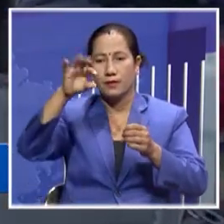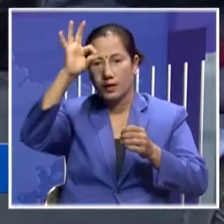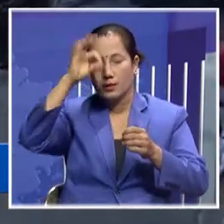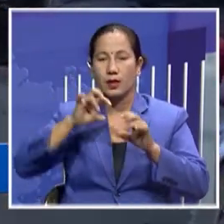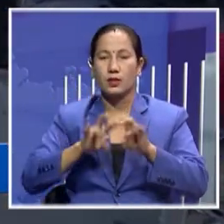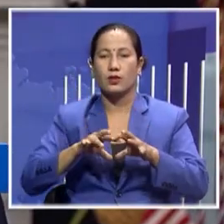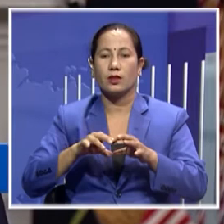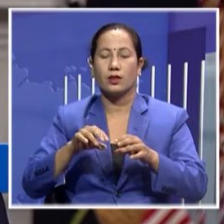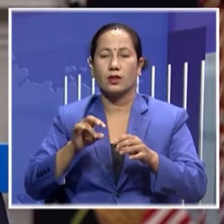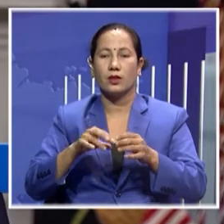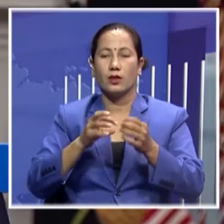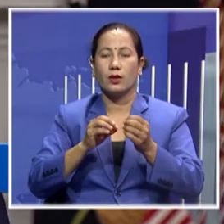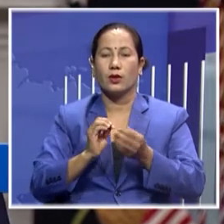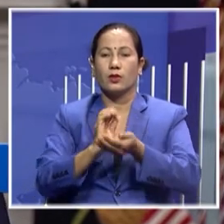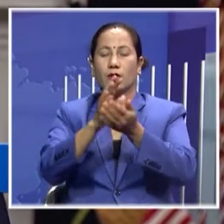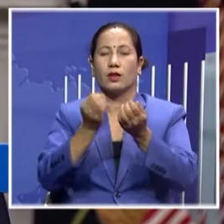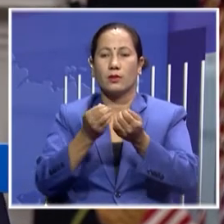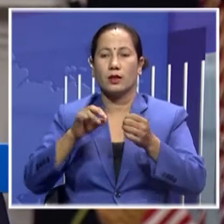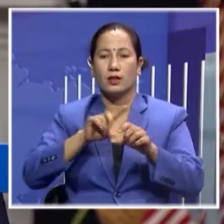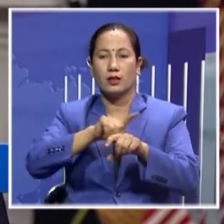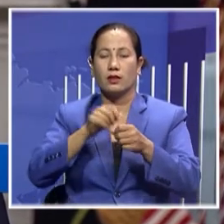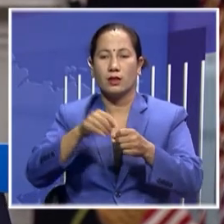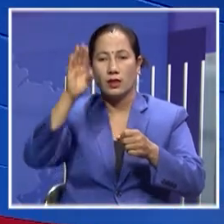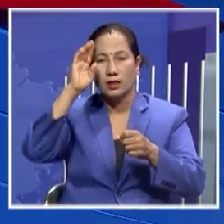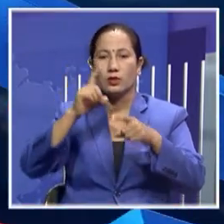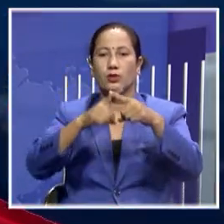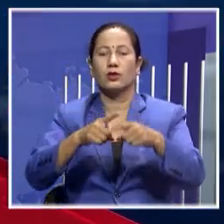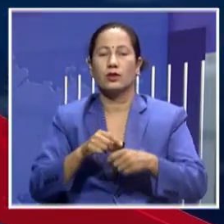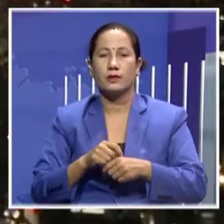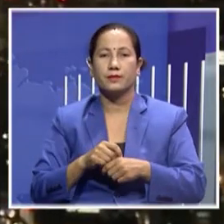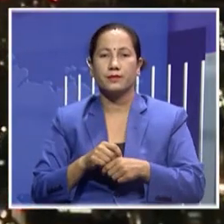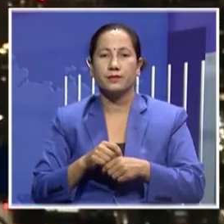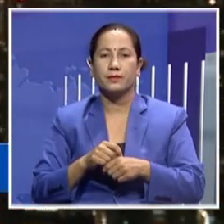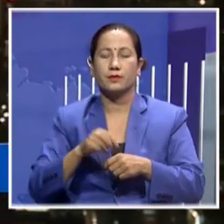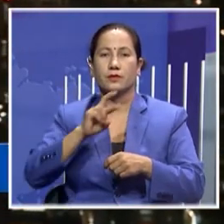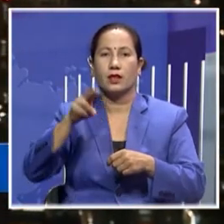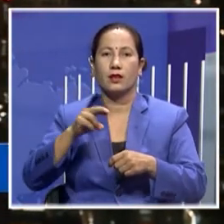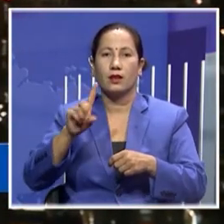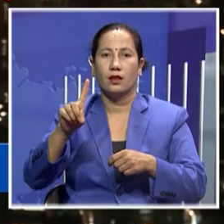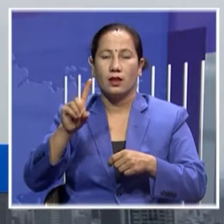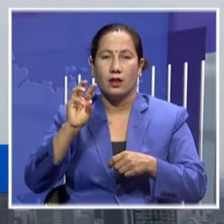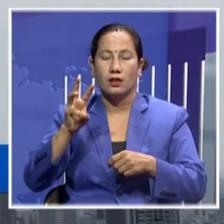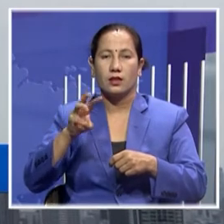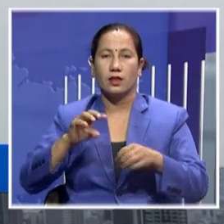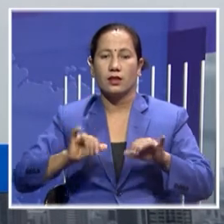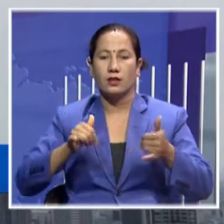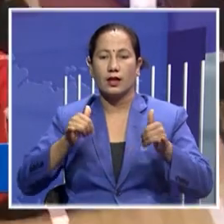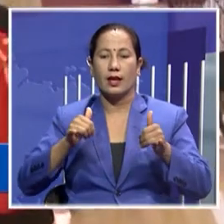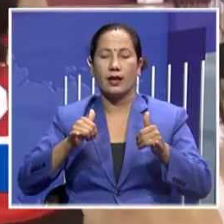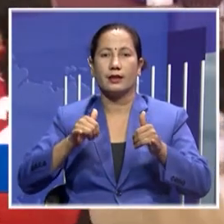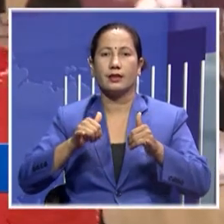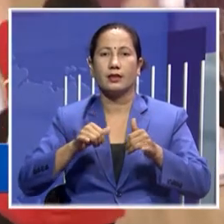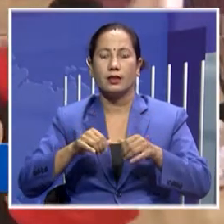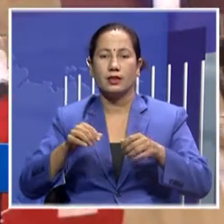उद्धारमा ढिलाइ गर्न नहुने G7मा आबद्ध देशका नेताहरूको जोड। र हजारौँ खेलाडी र आकर्षक